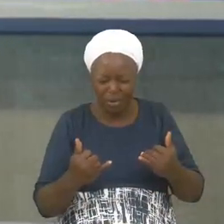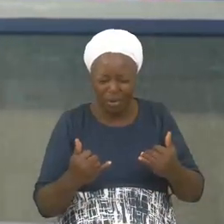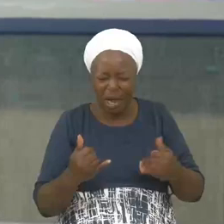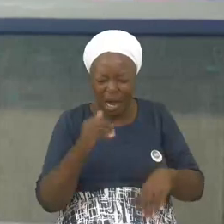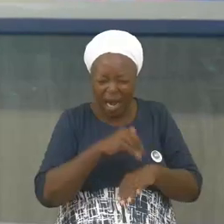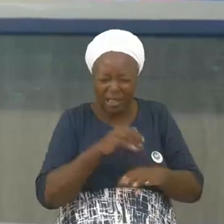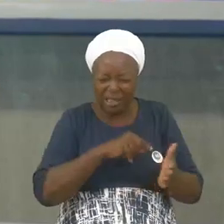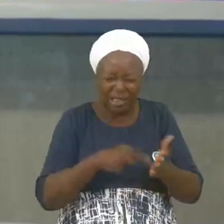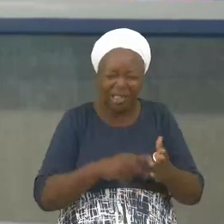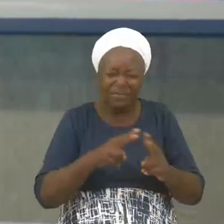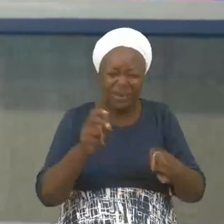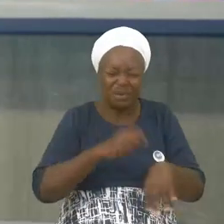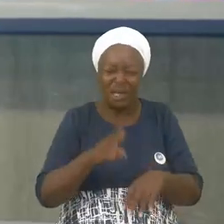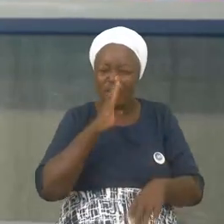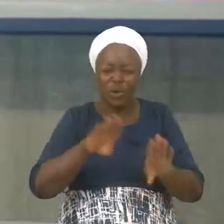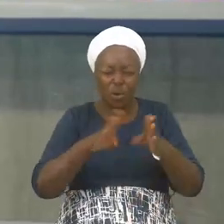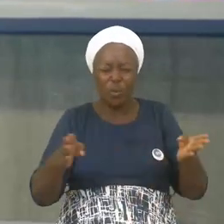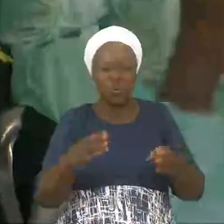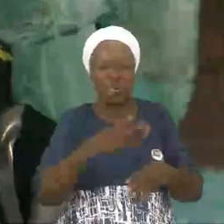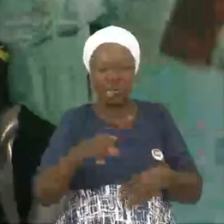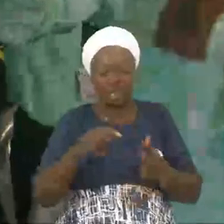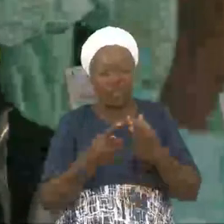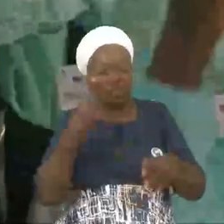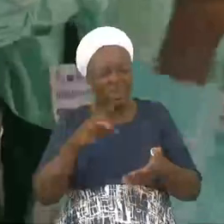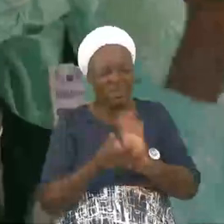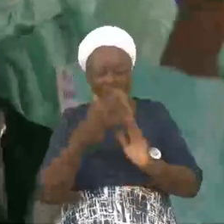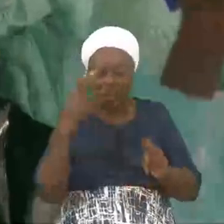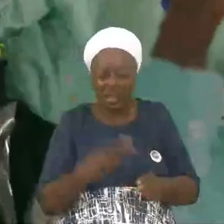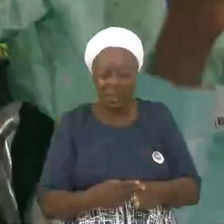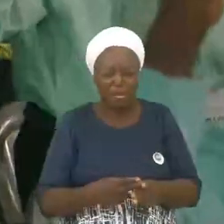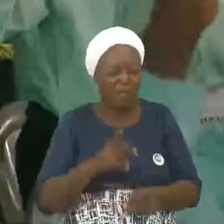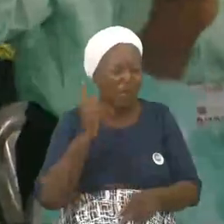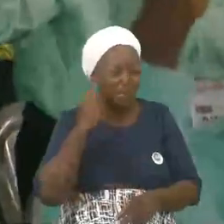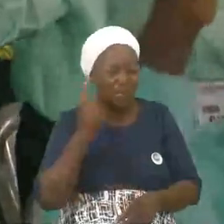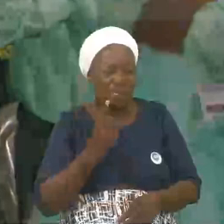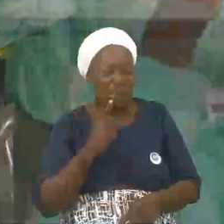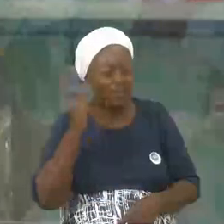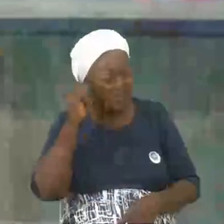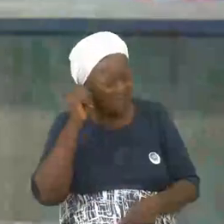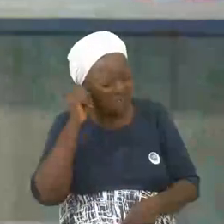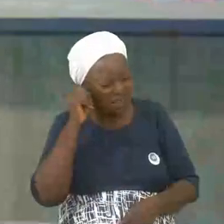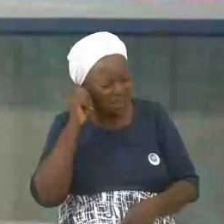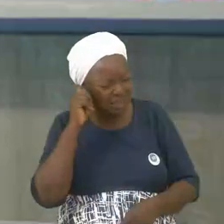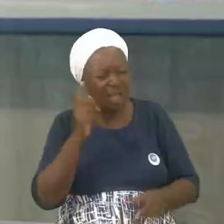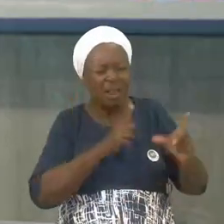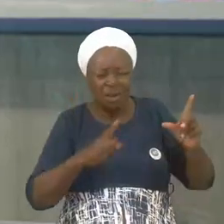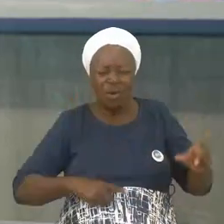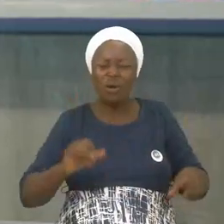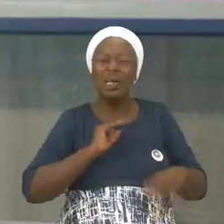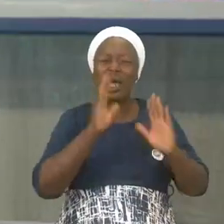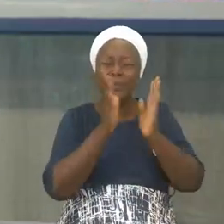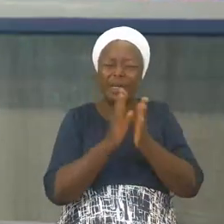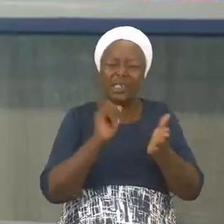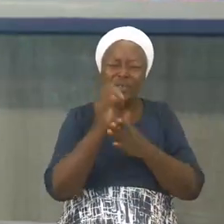Que ses yeux aveuglent maintenant. En ce moment même. Sois ouvert et vois. Que